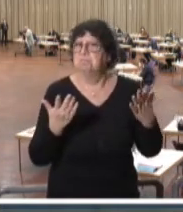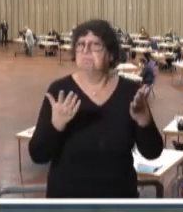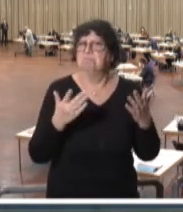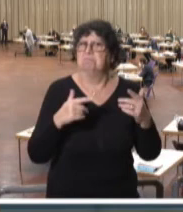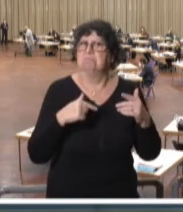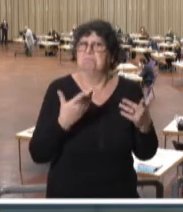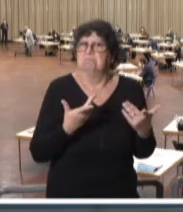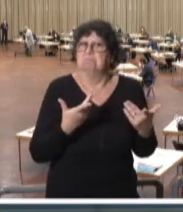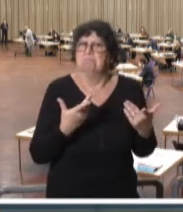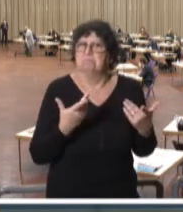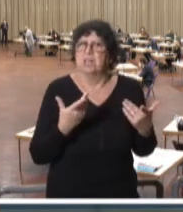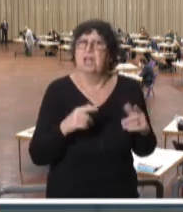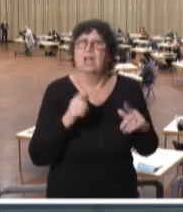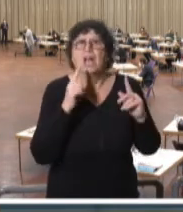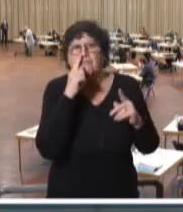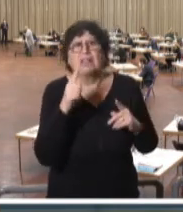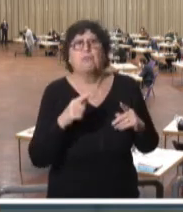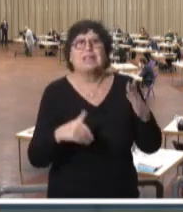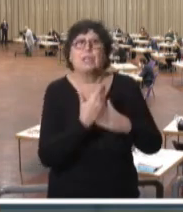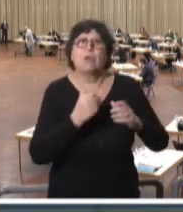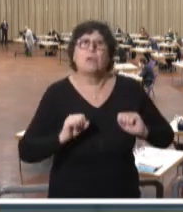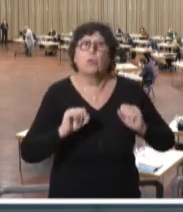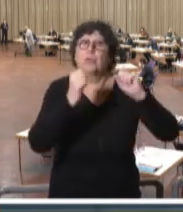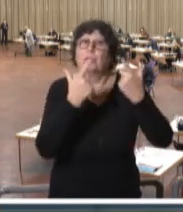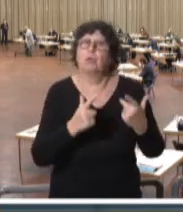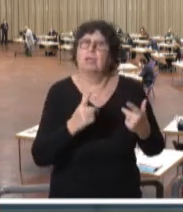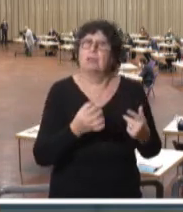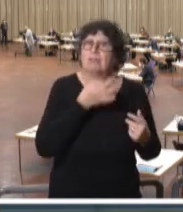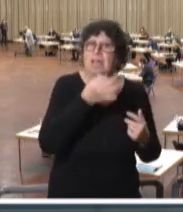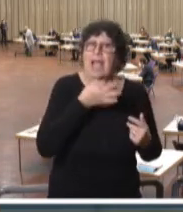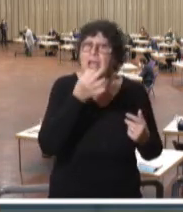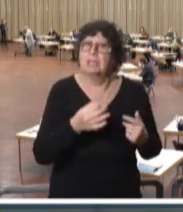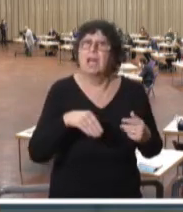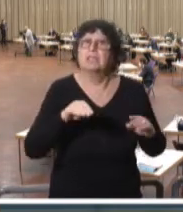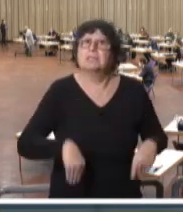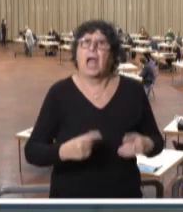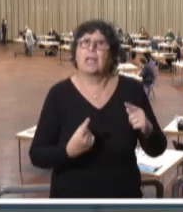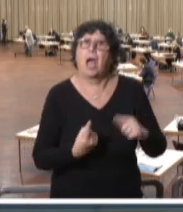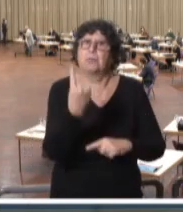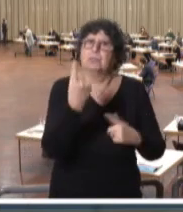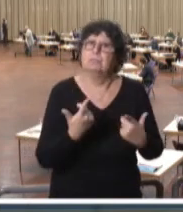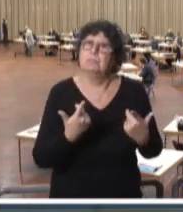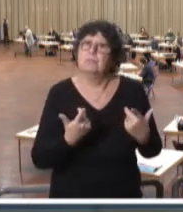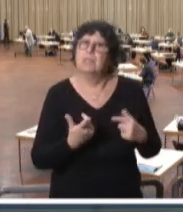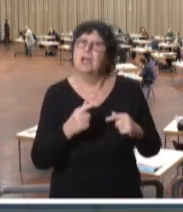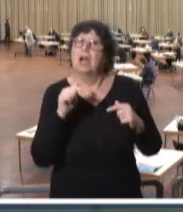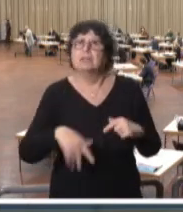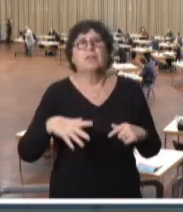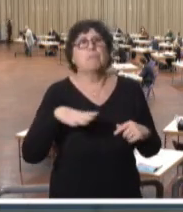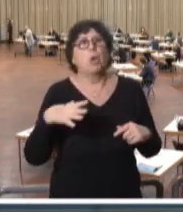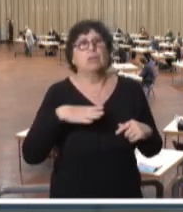praktiziert wird, wenn da von Start-up die Rede ist. Also da denkt man ja an irgendwelche hochmodernen Dinge heutzutage,